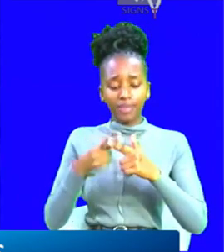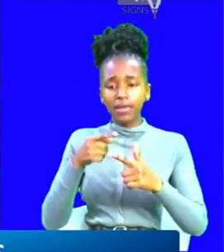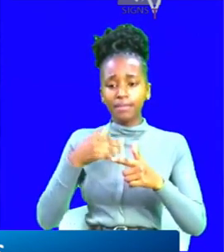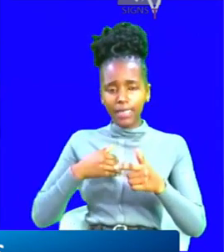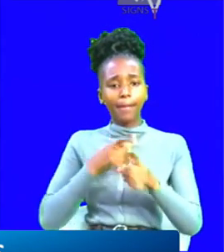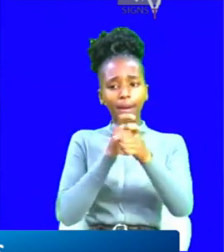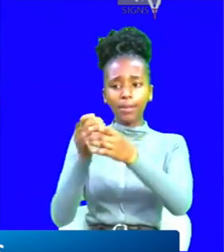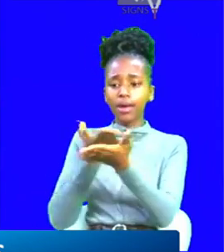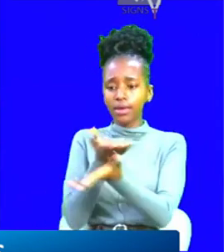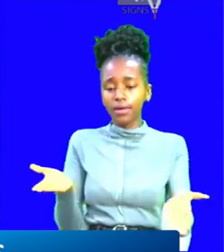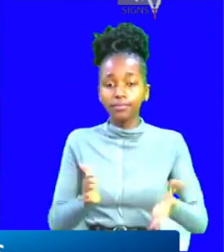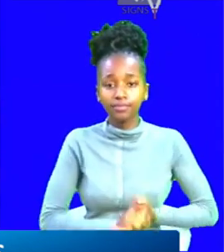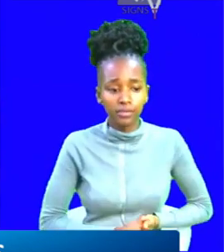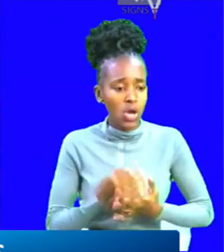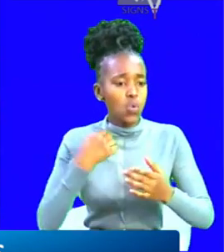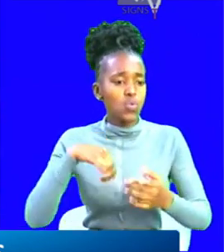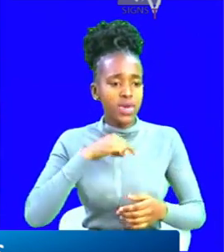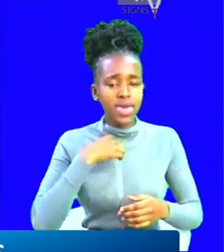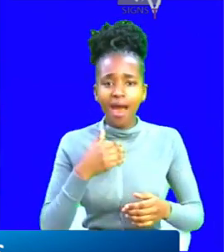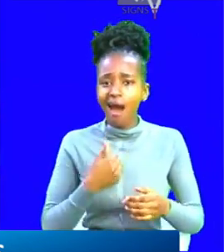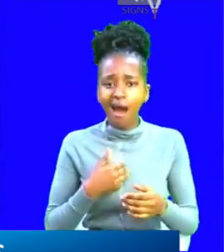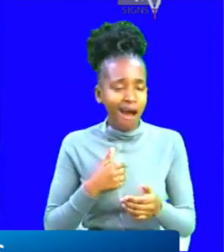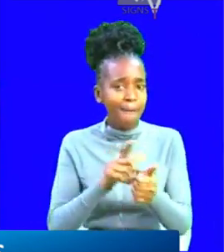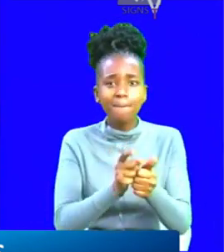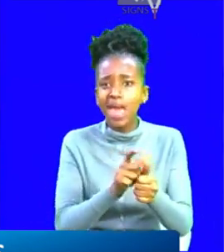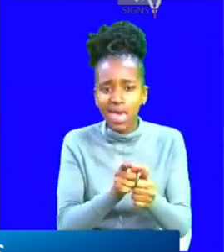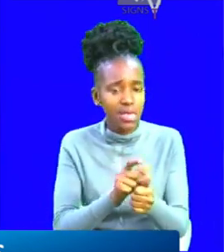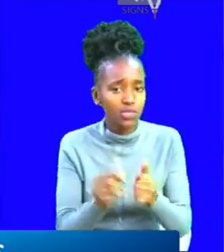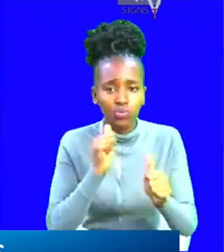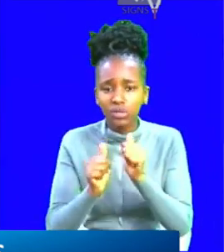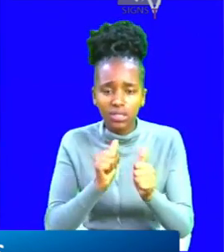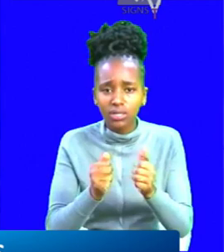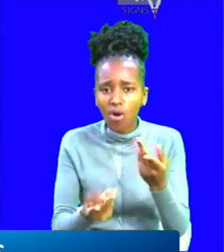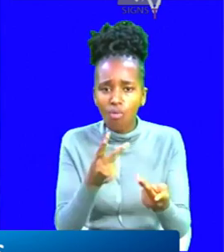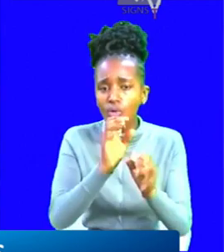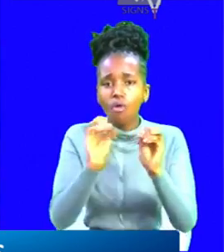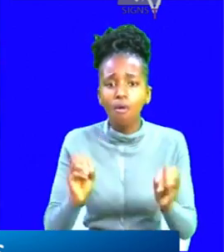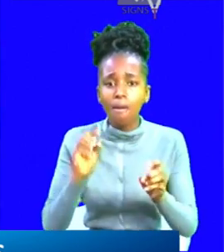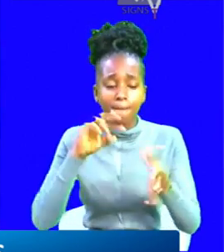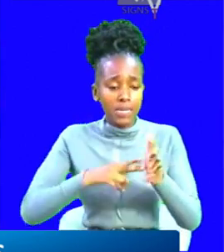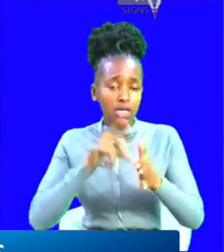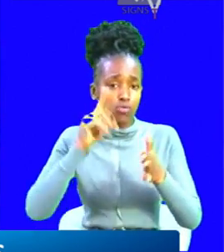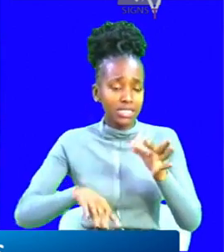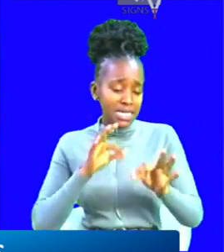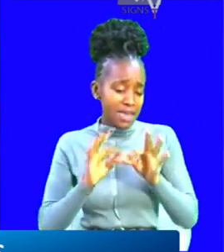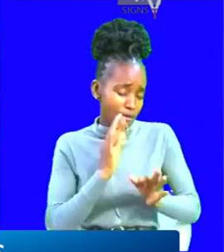Tumeanza kukula mahindi mbichi huku. Kama umejipanga namna hiyo ndio utaweza